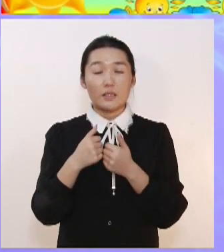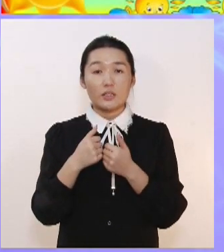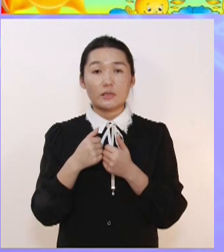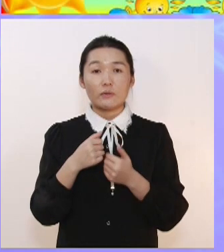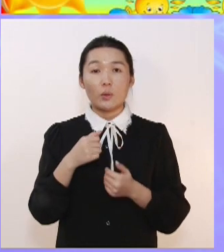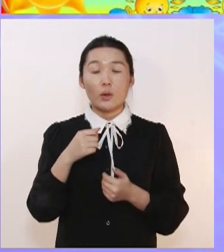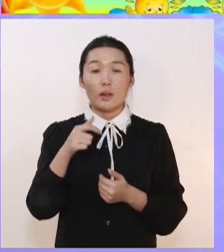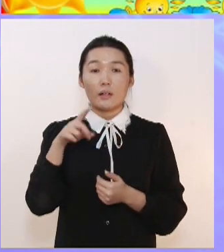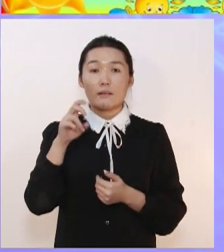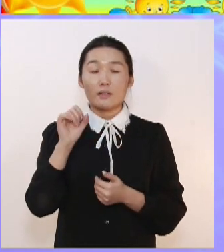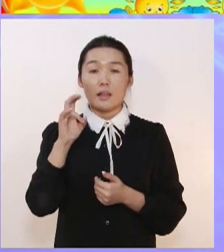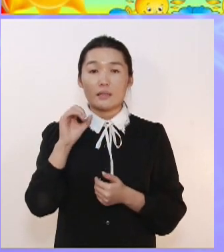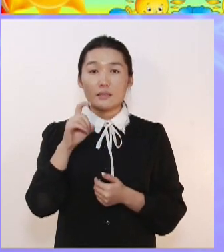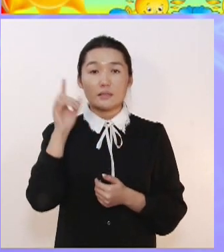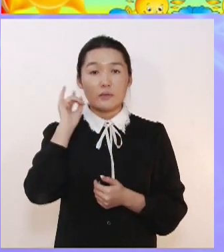звуков.